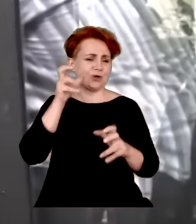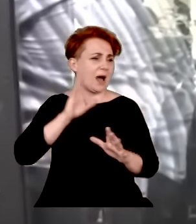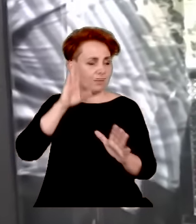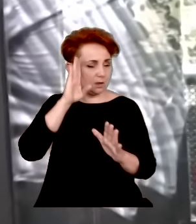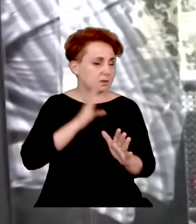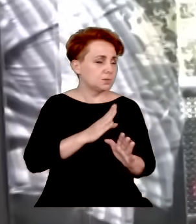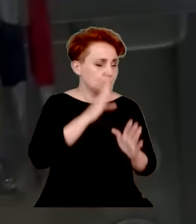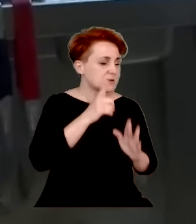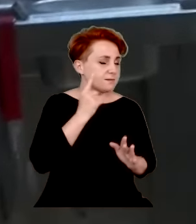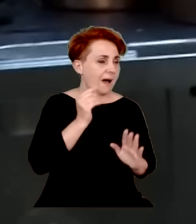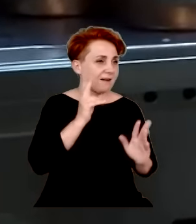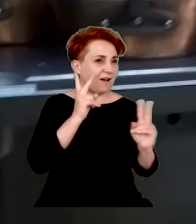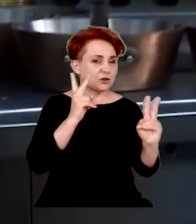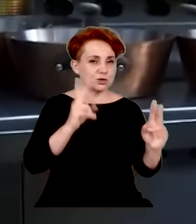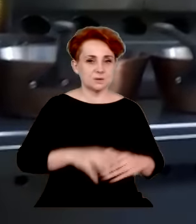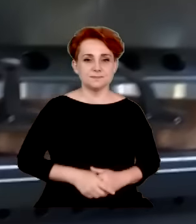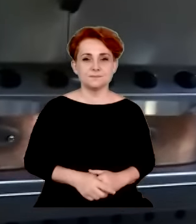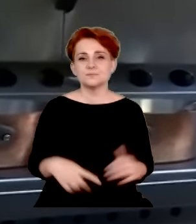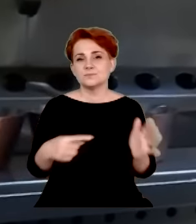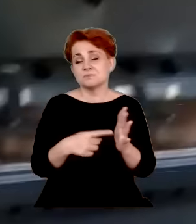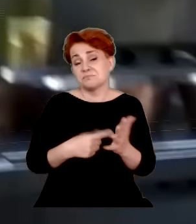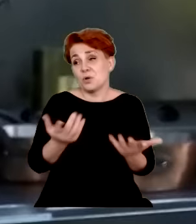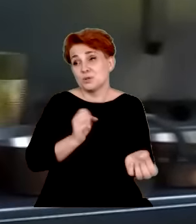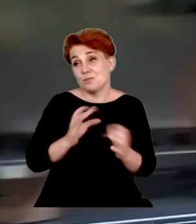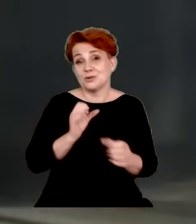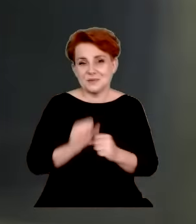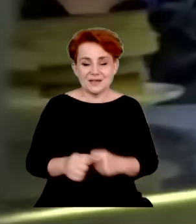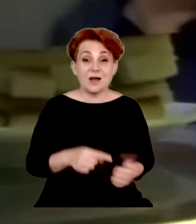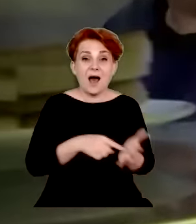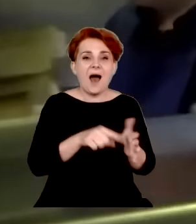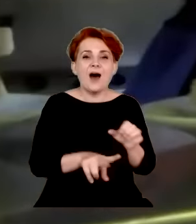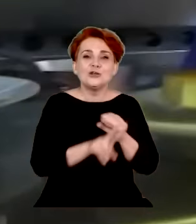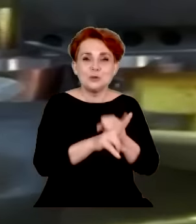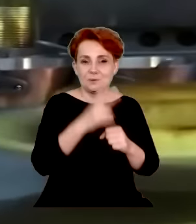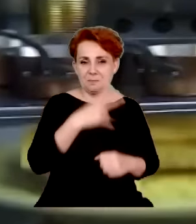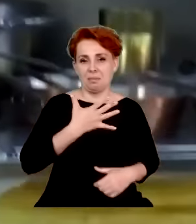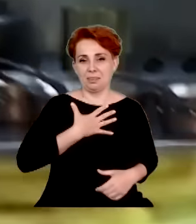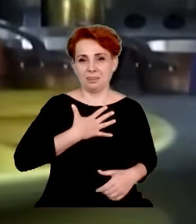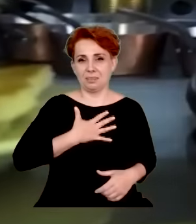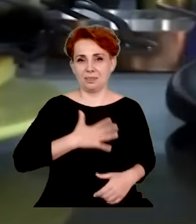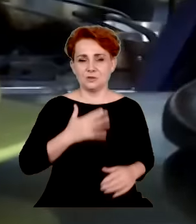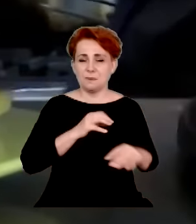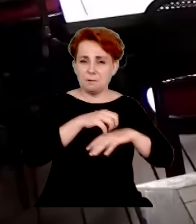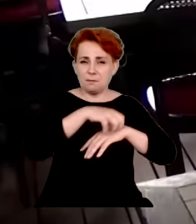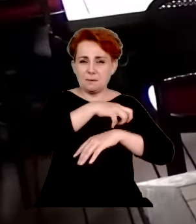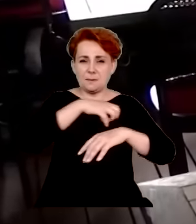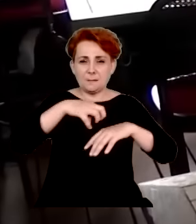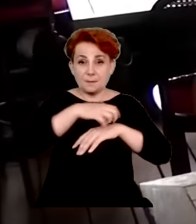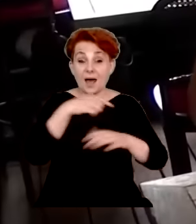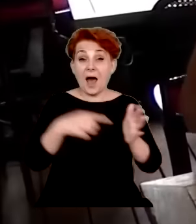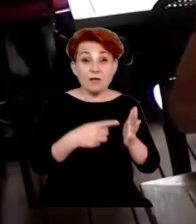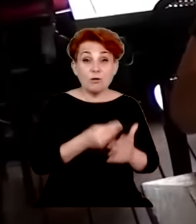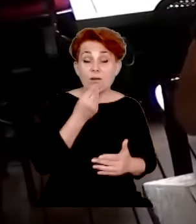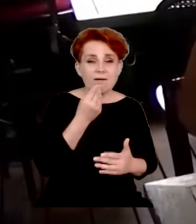smaku. Jest to jakiś sposób. O, a te ślimaczki jak przyjemnie wyglądają i skwierczą. A jeżeli taka karta dań Państwu